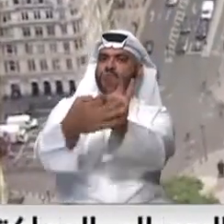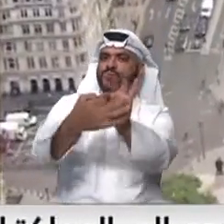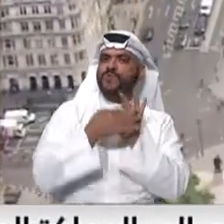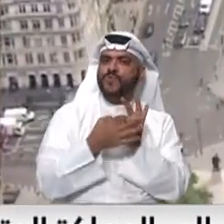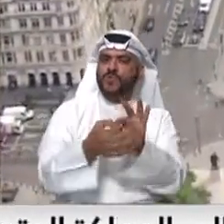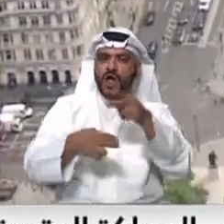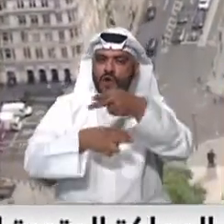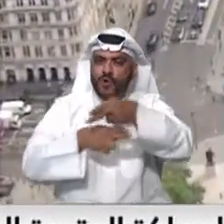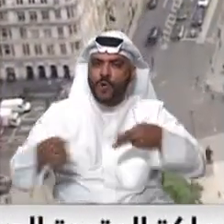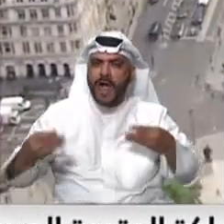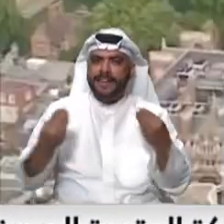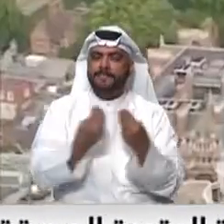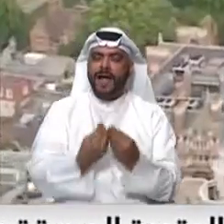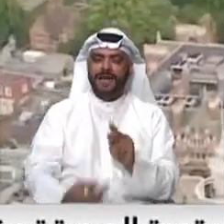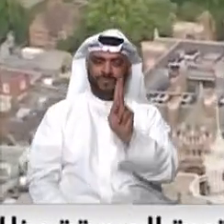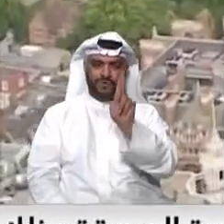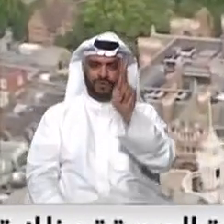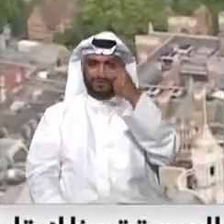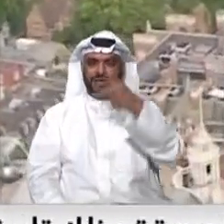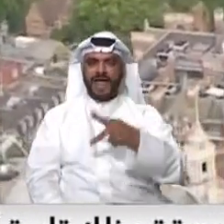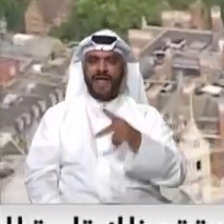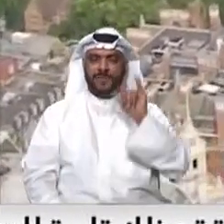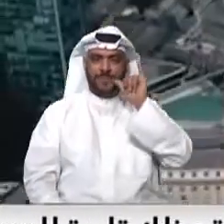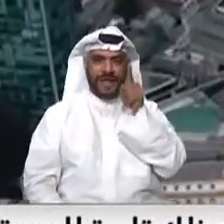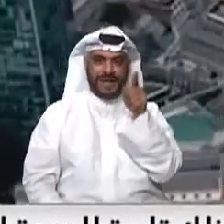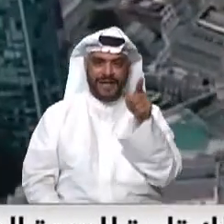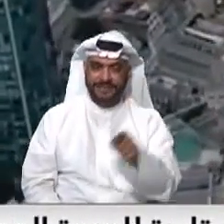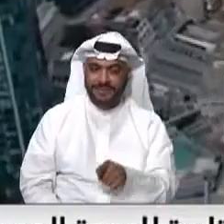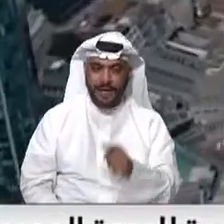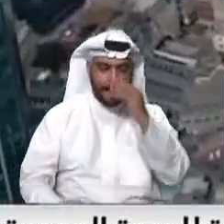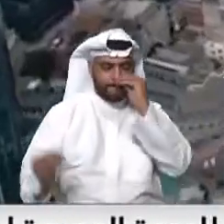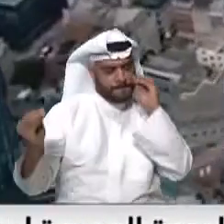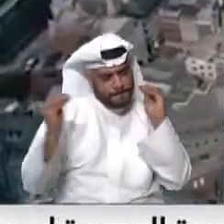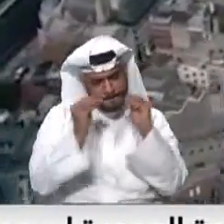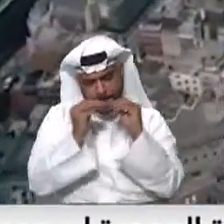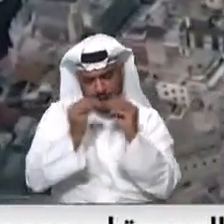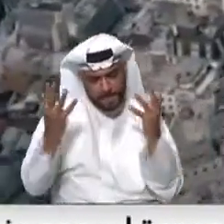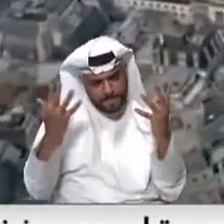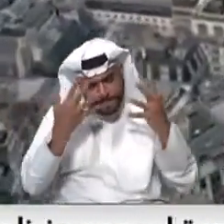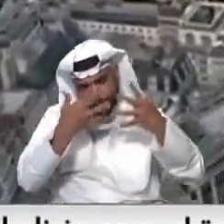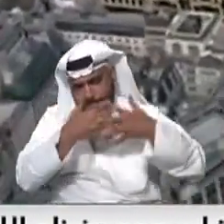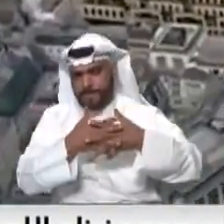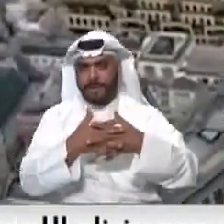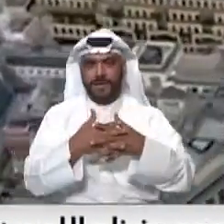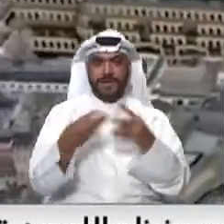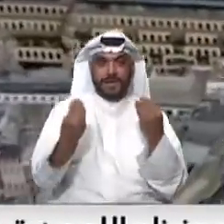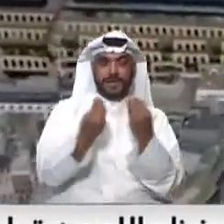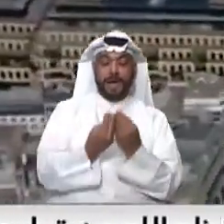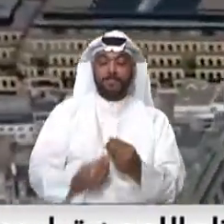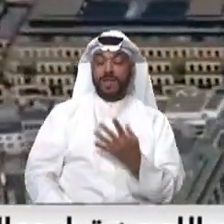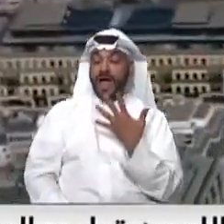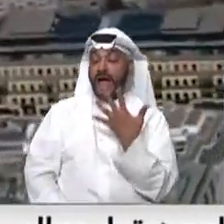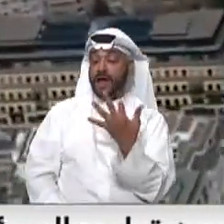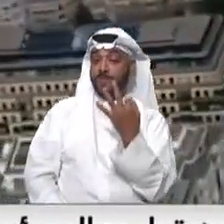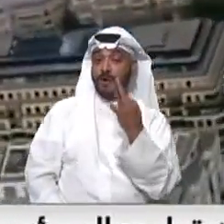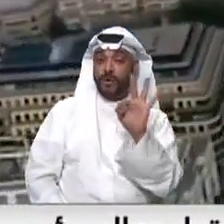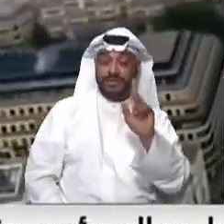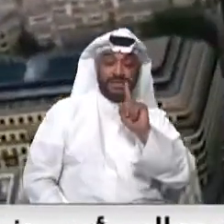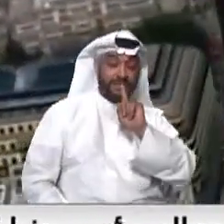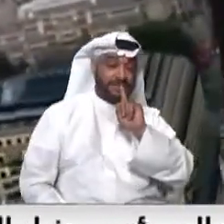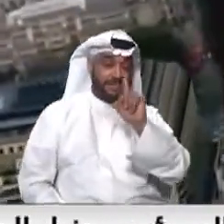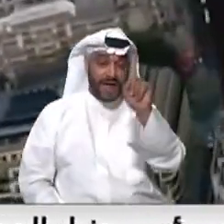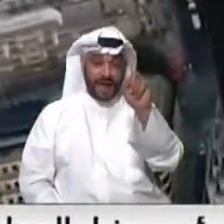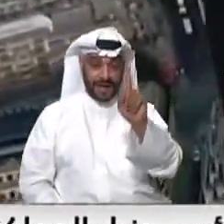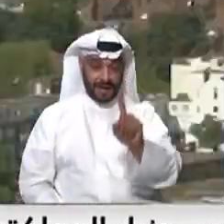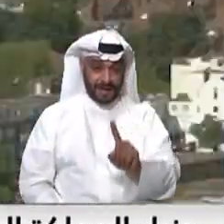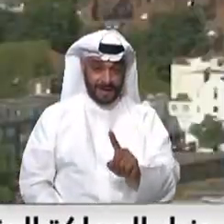والتطور نهجا لها في العديد من مجالات الحياة. فعلى مدى 24 سنة وقرن تحدى البلدان